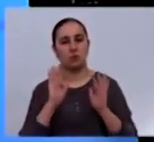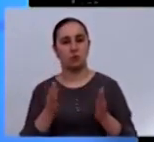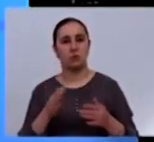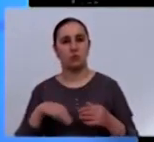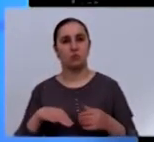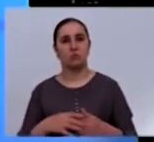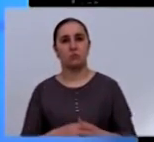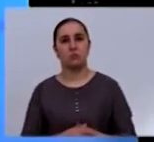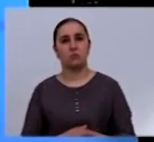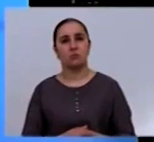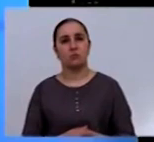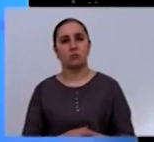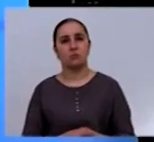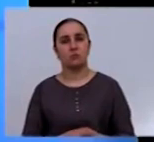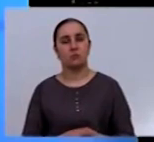keyin.